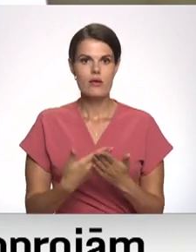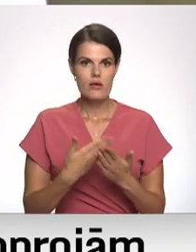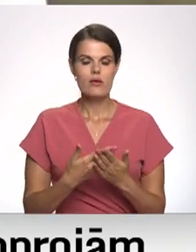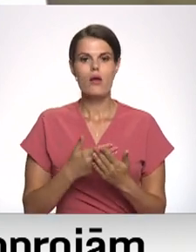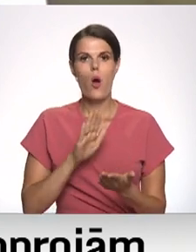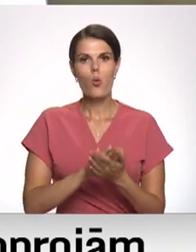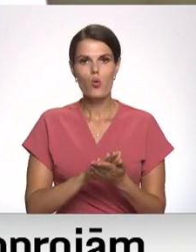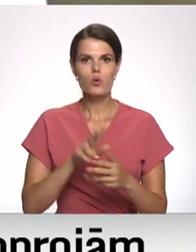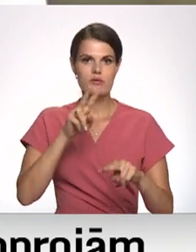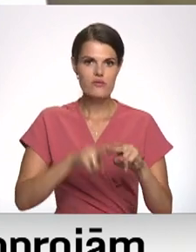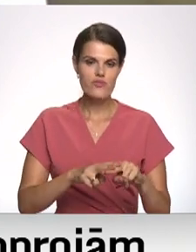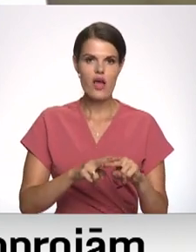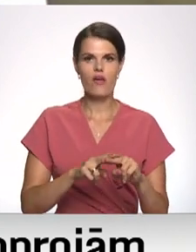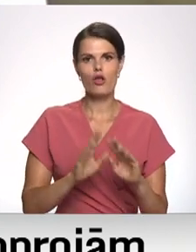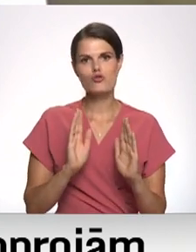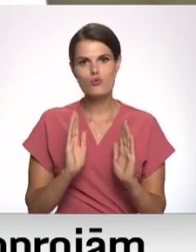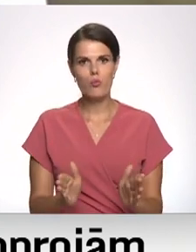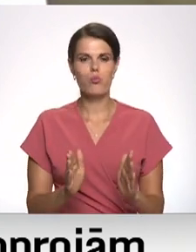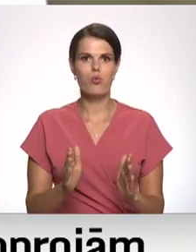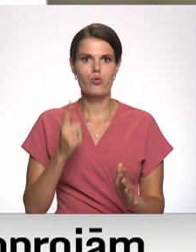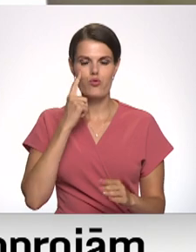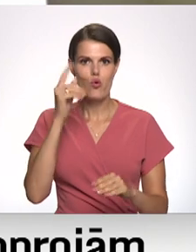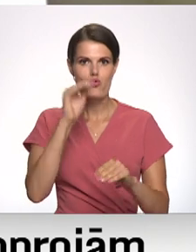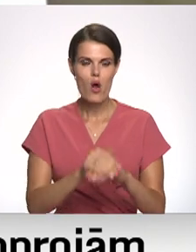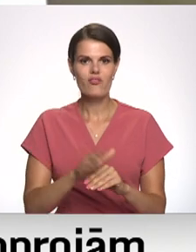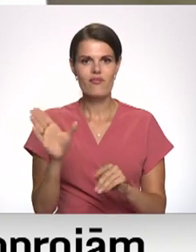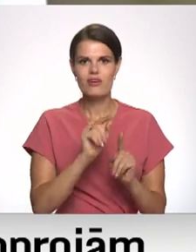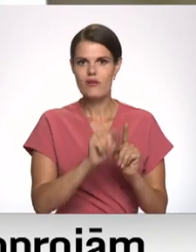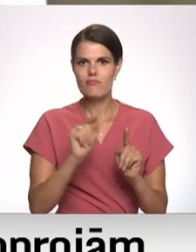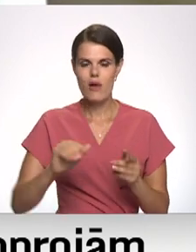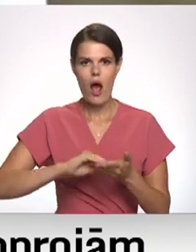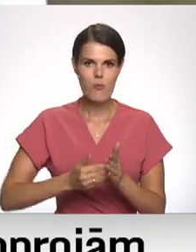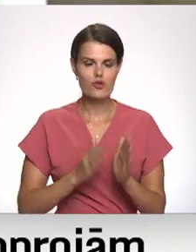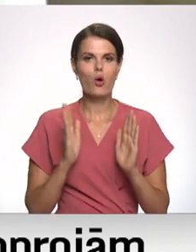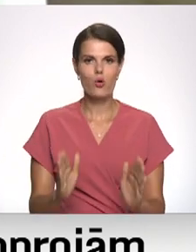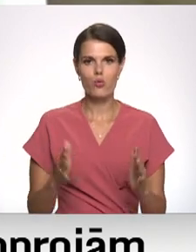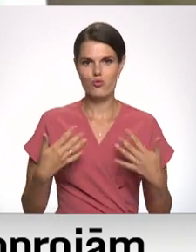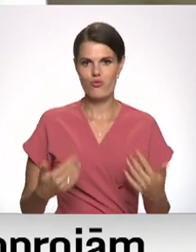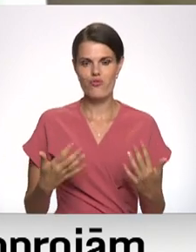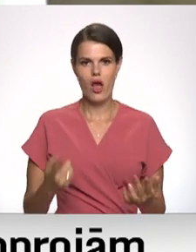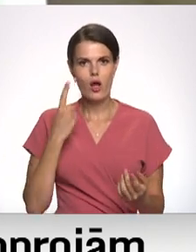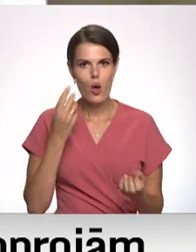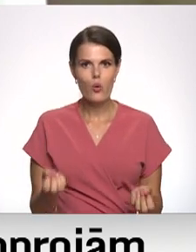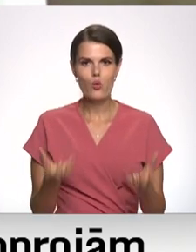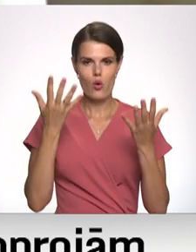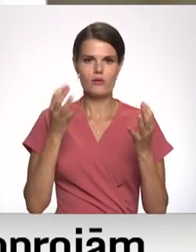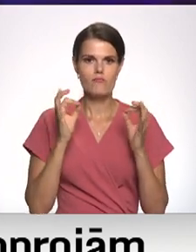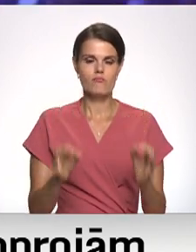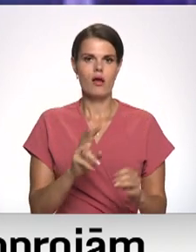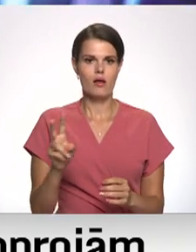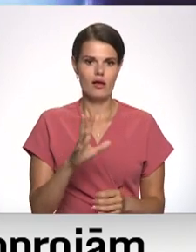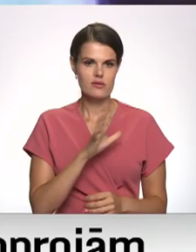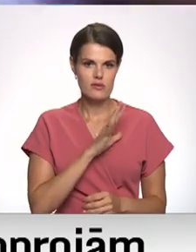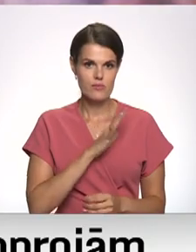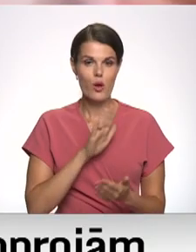uz vietas būtu, teiksim, nofiksēti visi šie apstākļi, mums būtu daudz vieglāk noskaidrot faktiskos apstākļus.